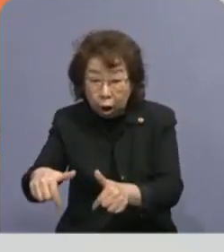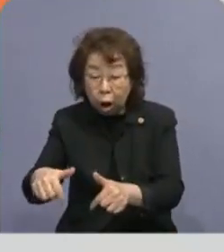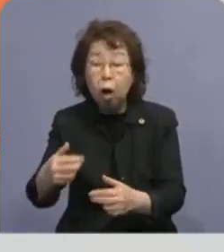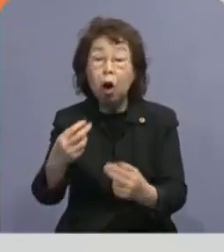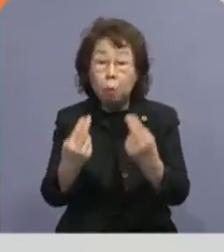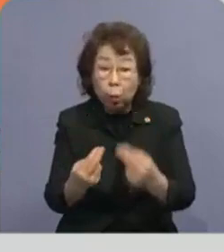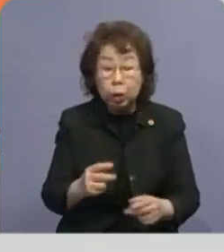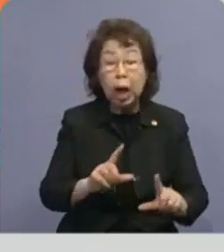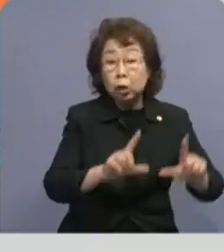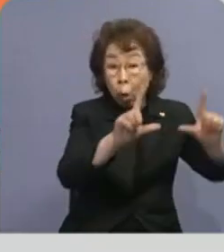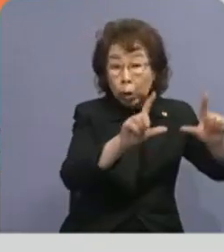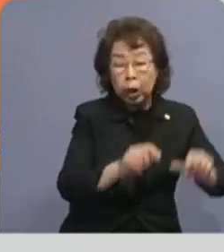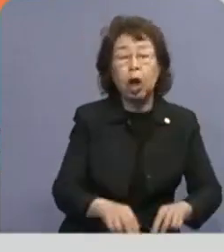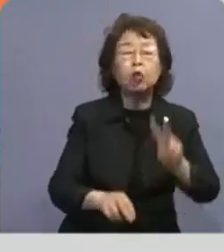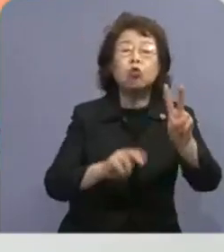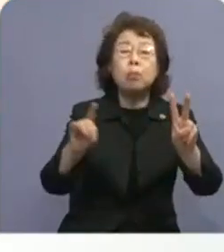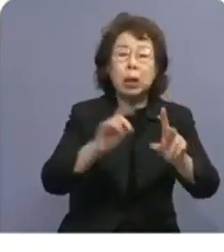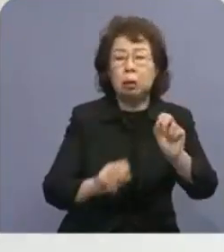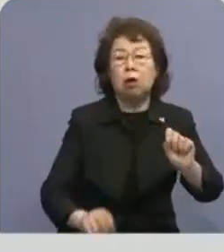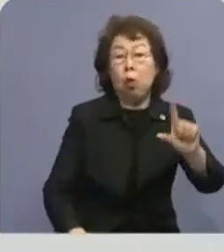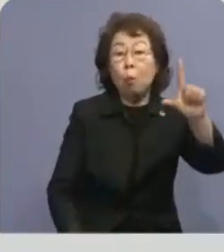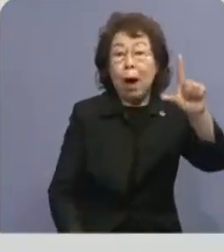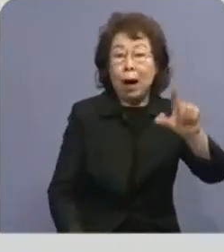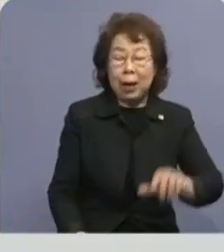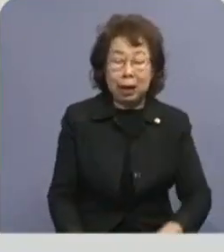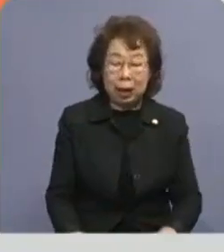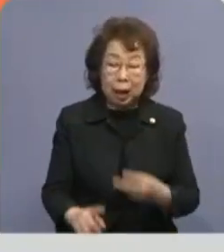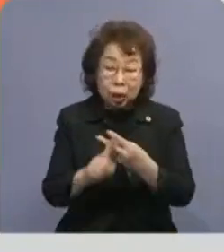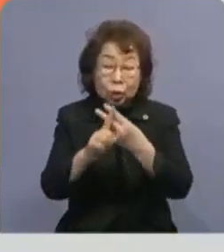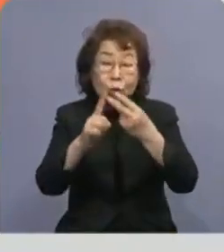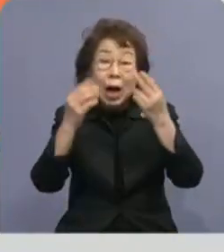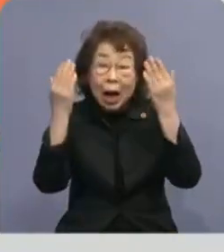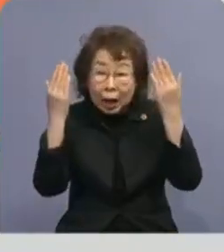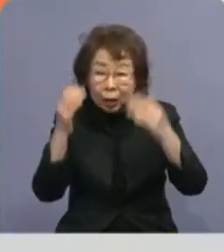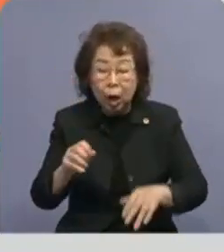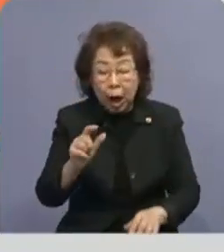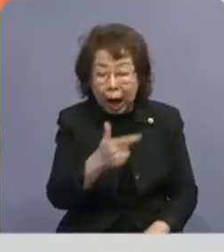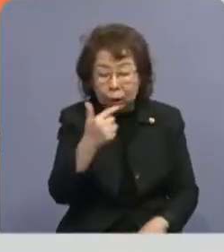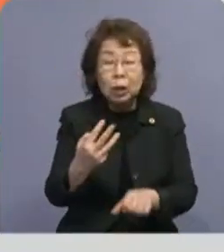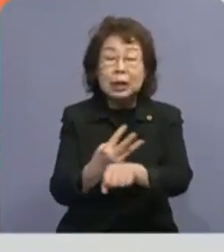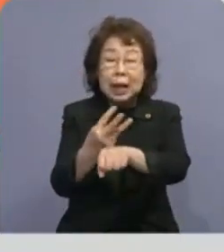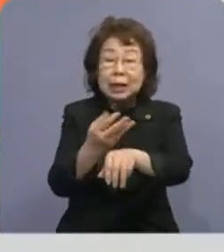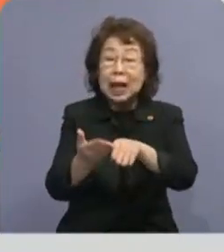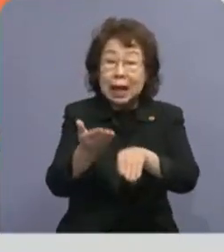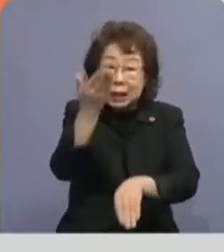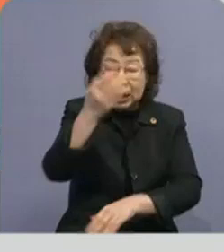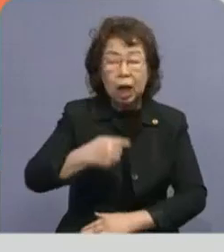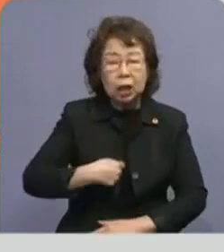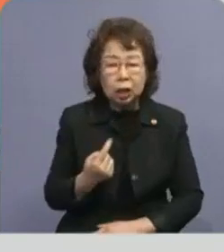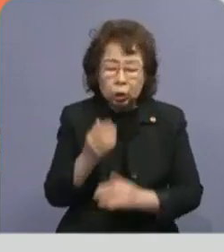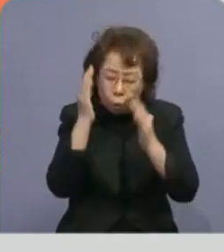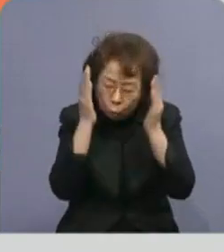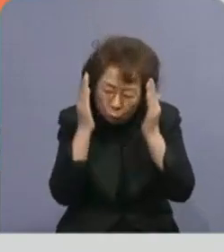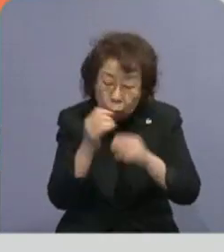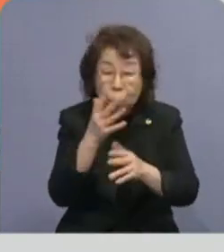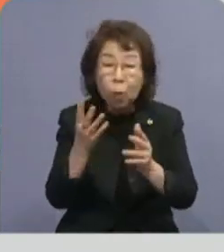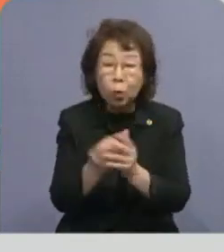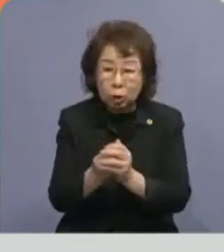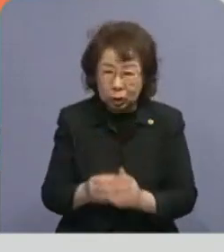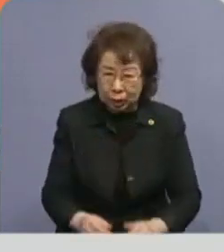중부산보다 2배 이상이었습니다 중학교의 경우 하루 평균 3시간 이상 스스로 학습하는 비율이